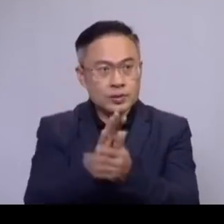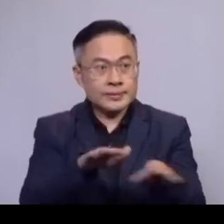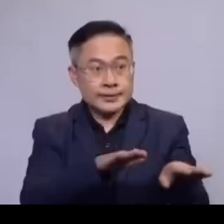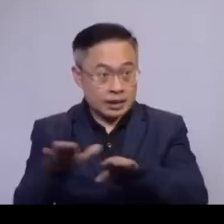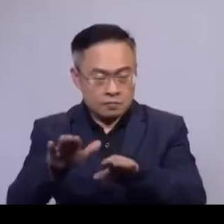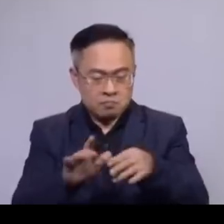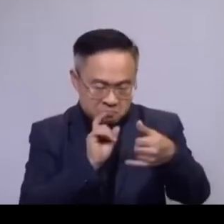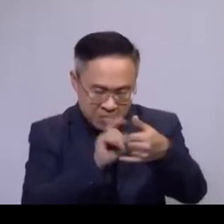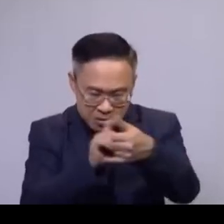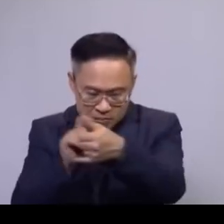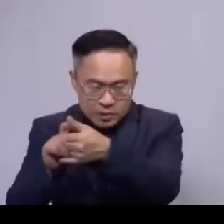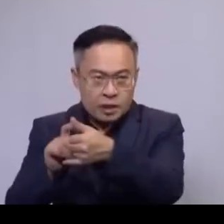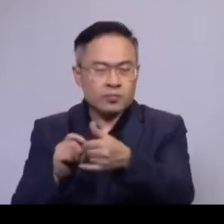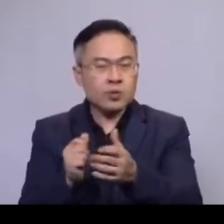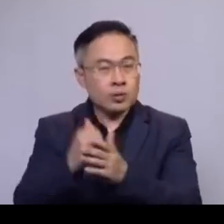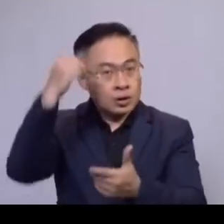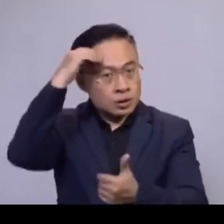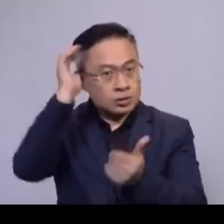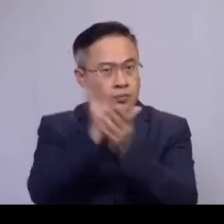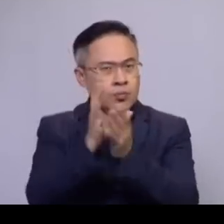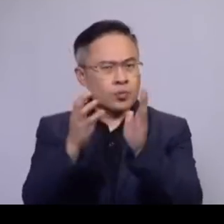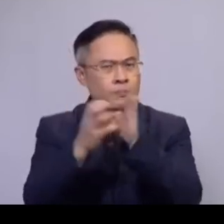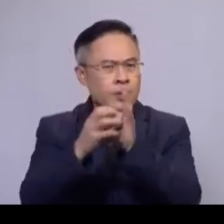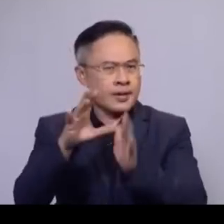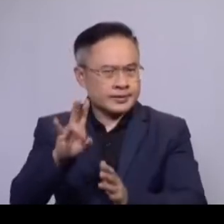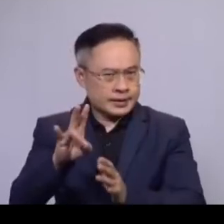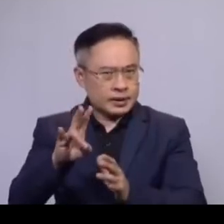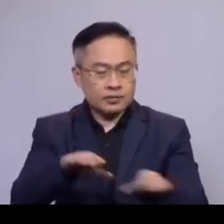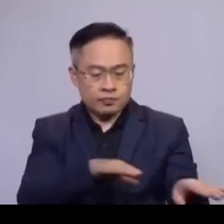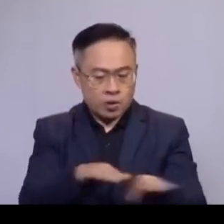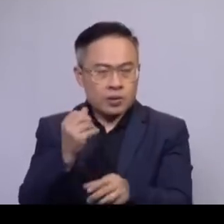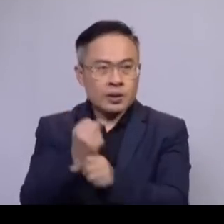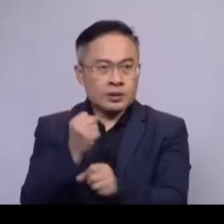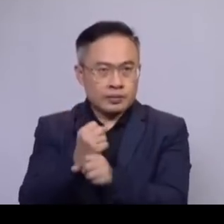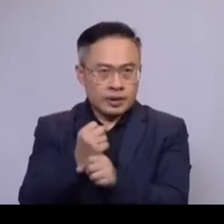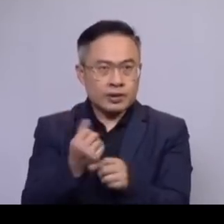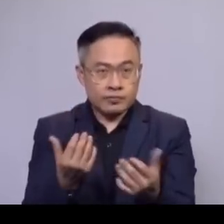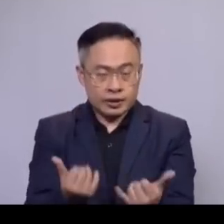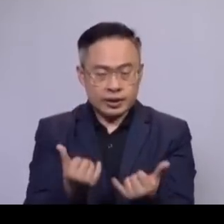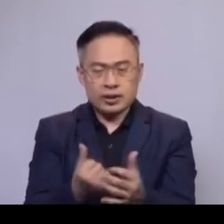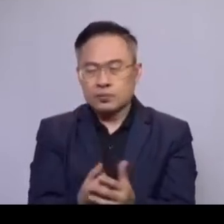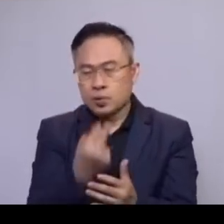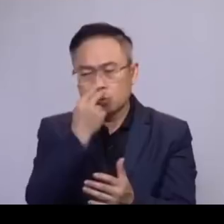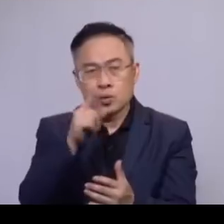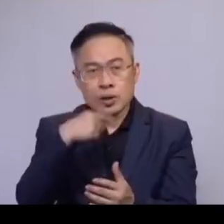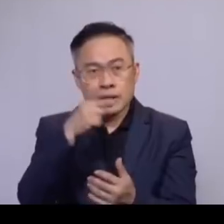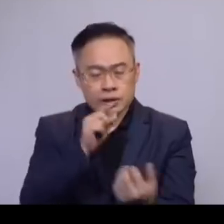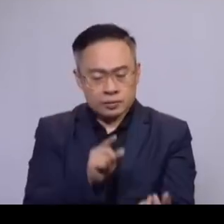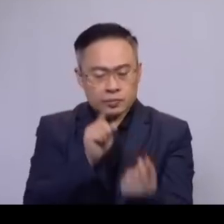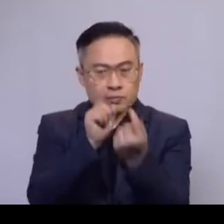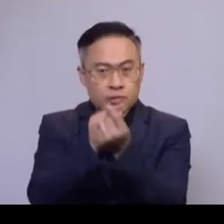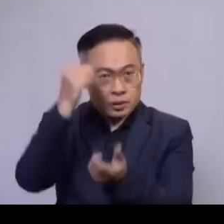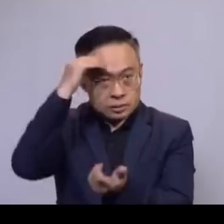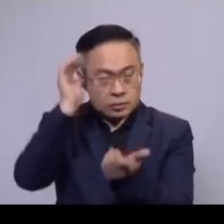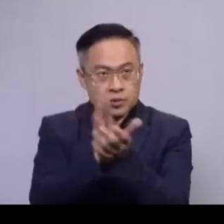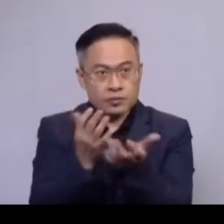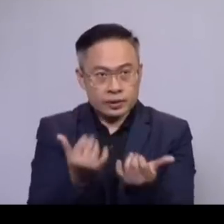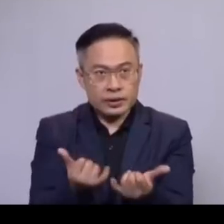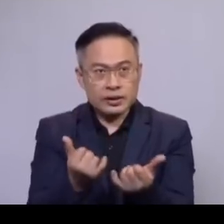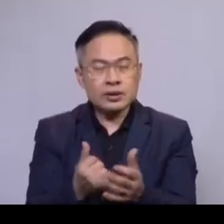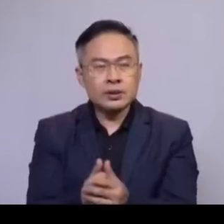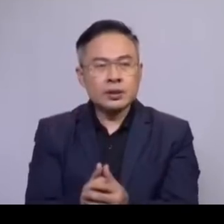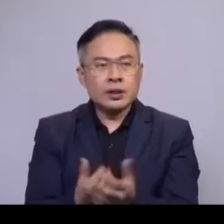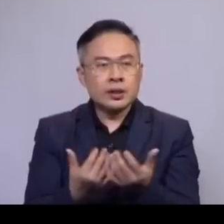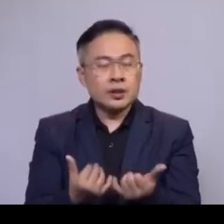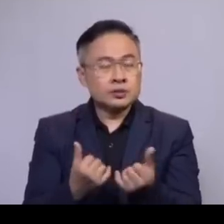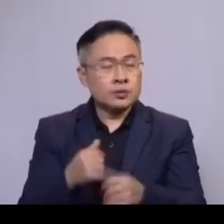ดมทีมสืบสวนของภูธรภาค7มาไว้ที่นี่แล้วเพื่อที่จะรอนะครับคนที่จะมาให้ปากคำข้อมูลเพิ่มเติมและในบ่ายวัน